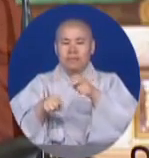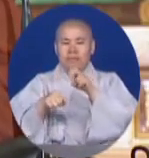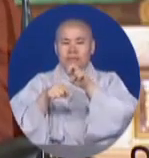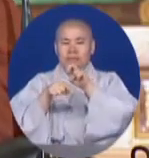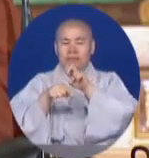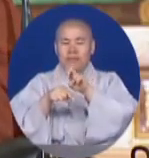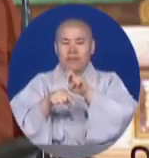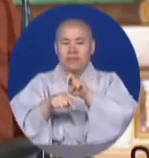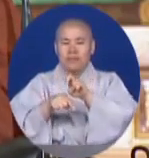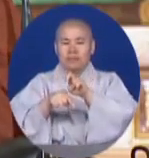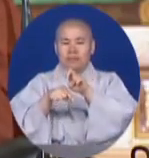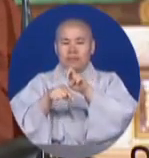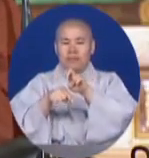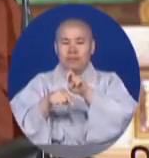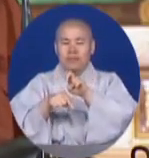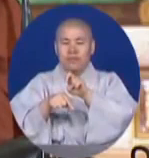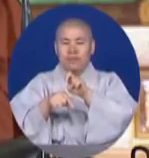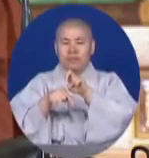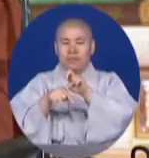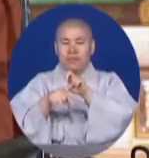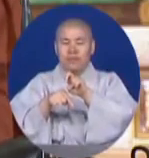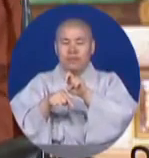나